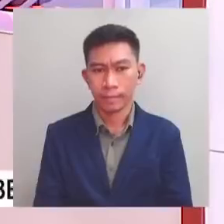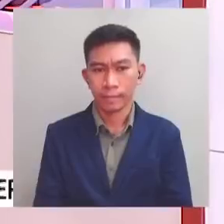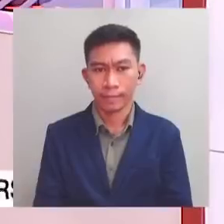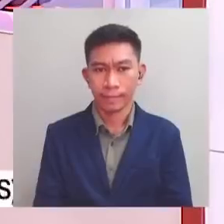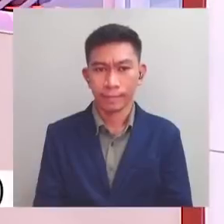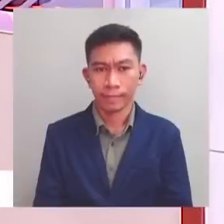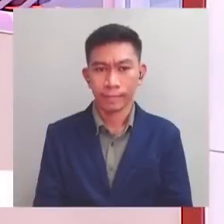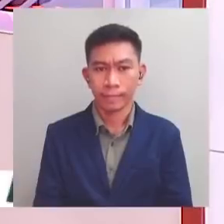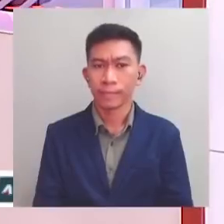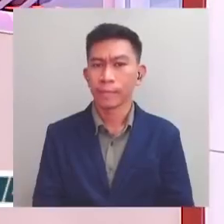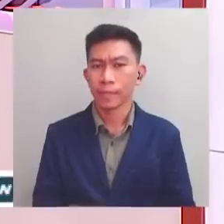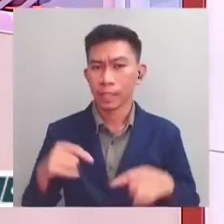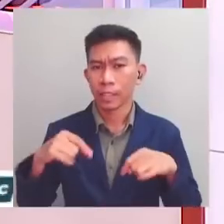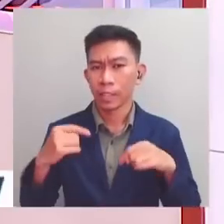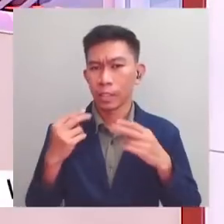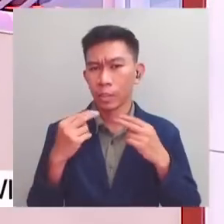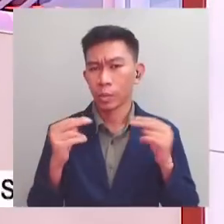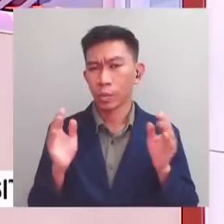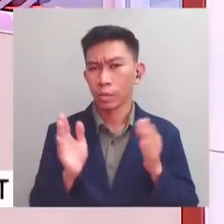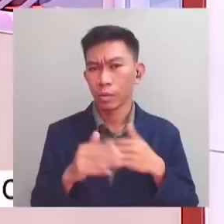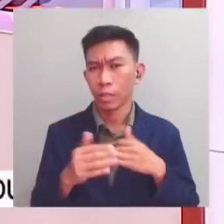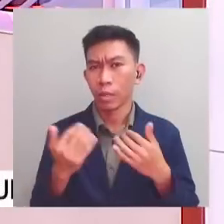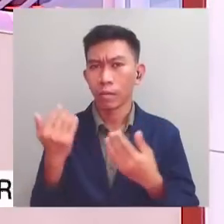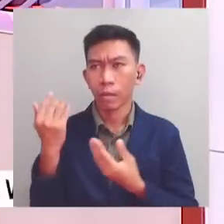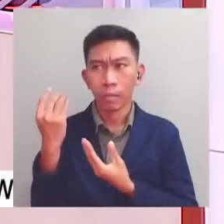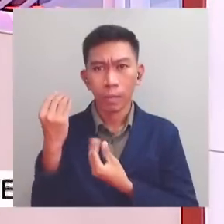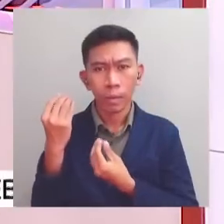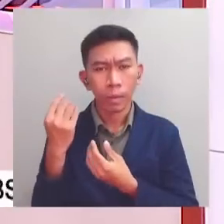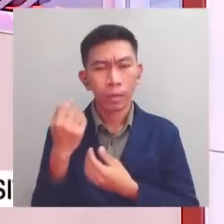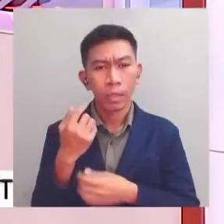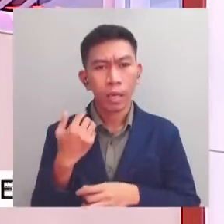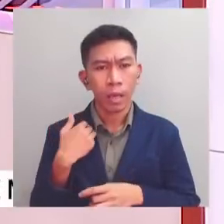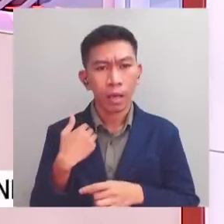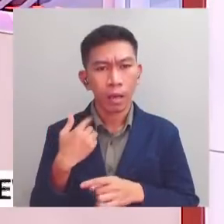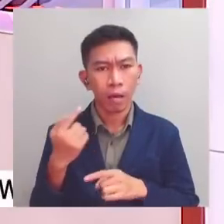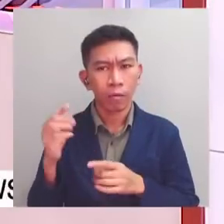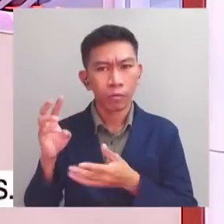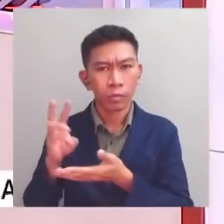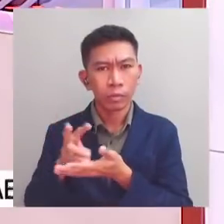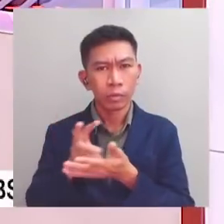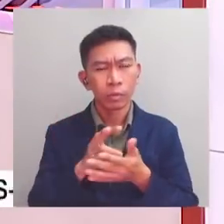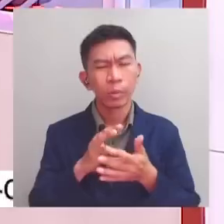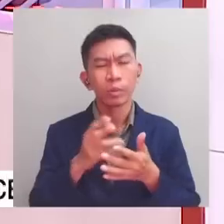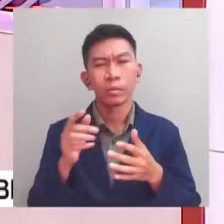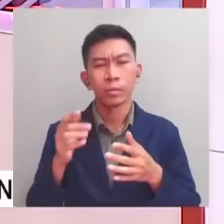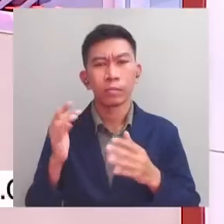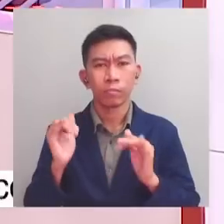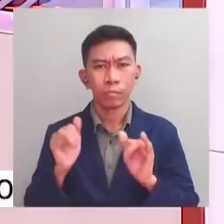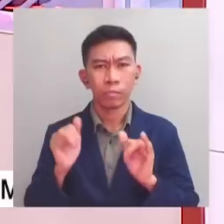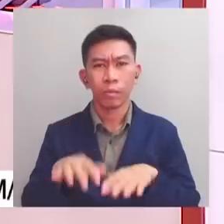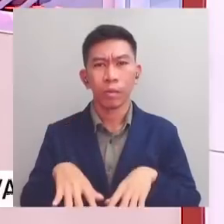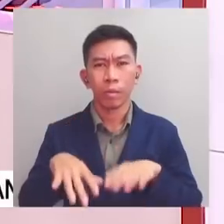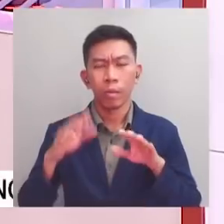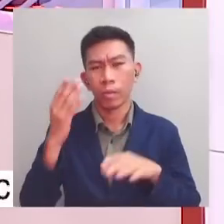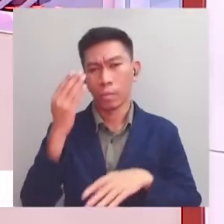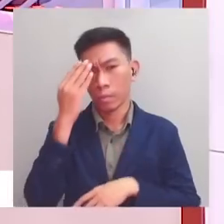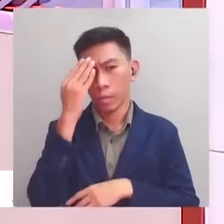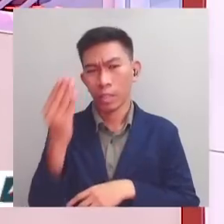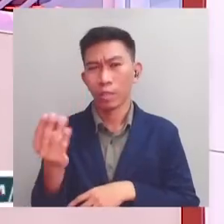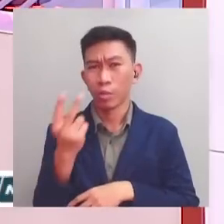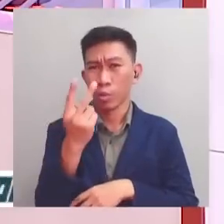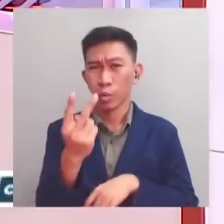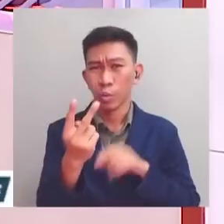Now, back here in the newsroom, as we reported earlier, nearly two dozen areas remain flooded in the province of Bulacan. That's two dozen